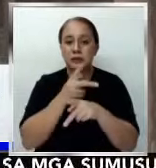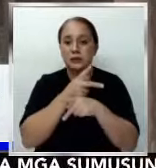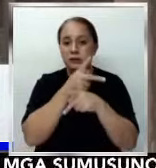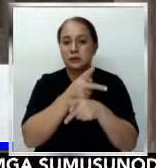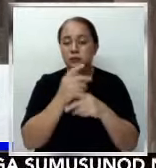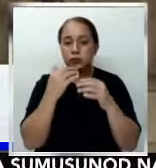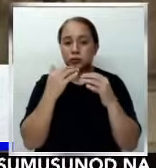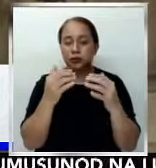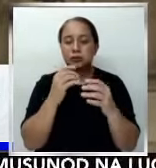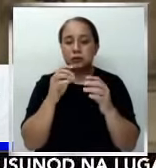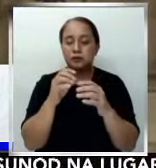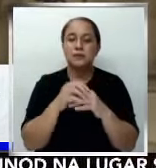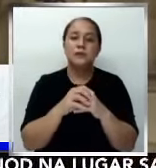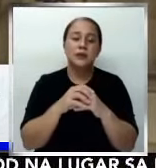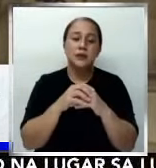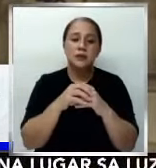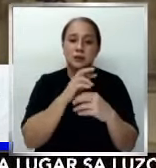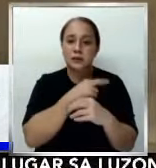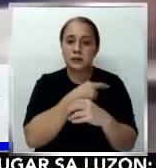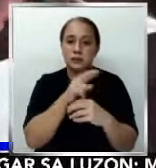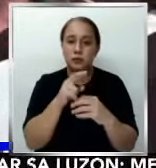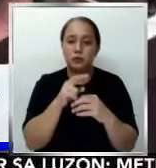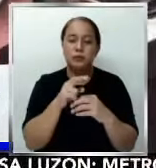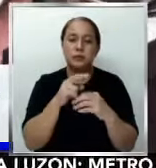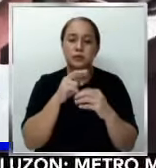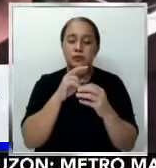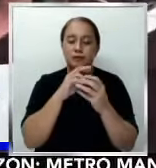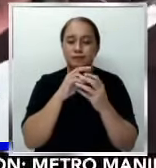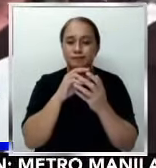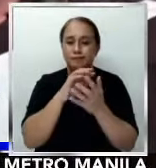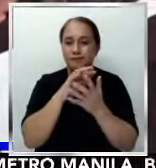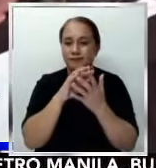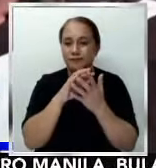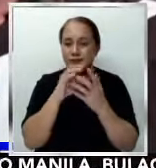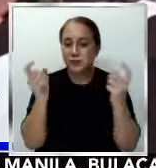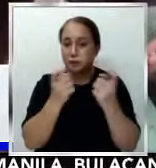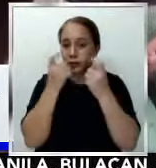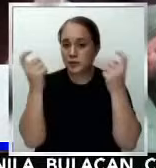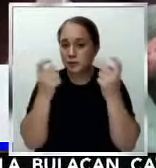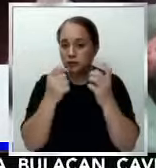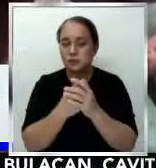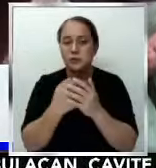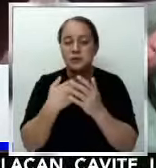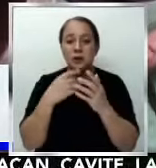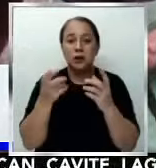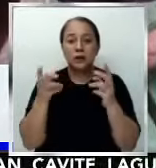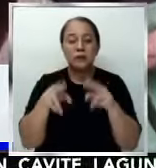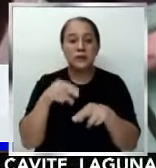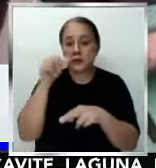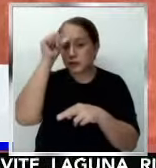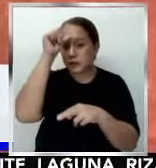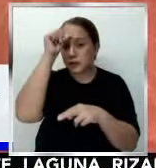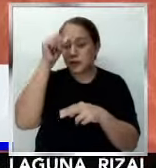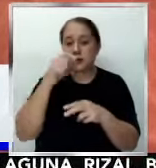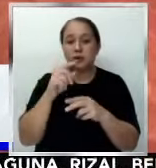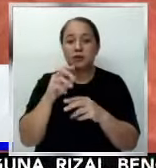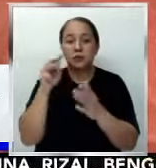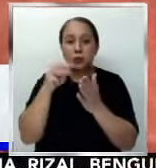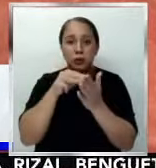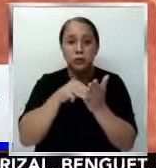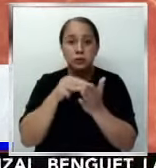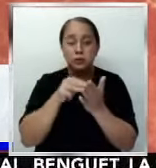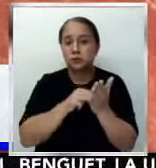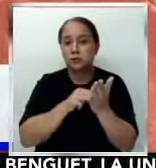religious festivals na naging sanhi ng mga surge. Ganito ang nangyari sa Kumbh Mela Festival sa India nang dinaluhan ng milyon-milyong deboto